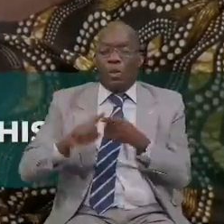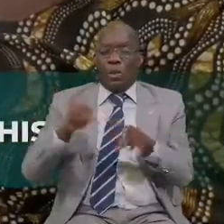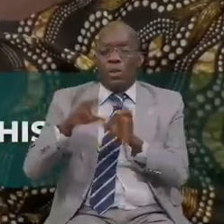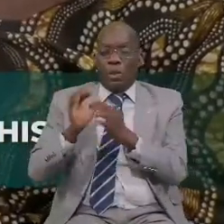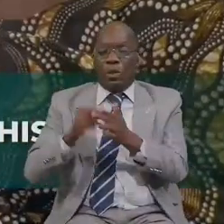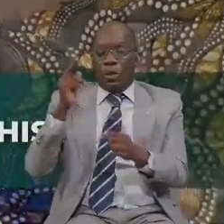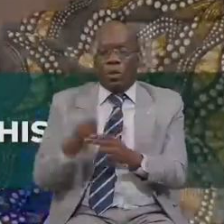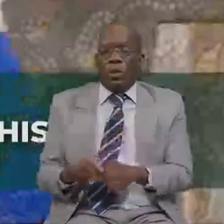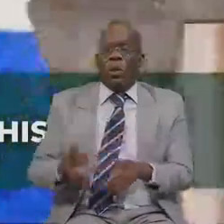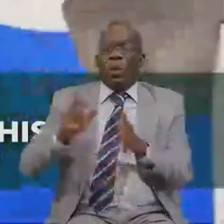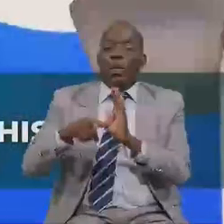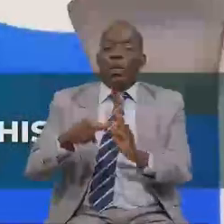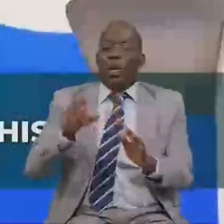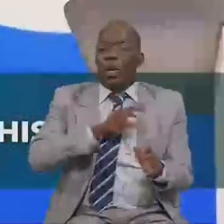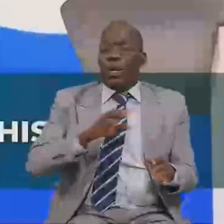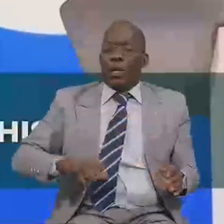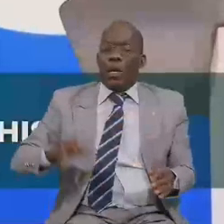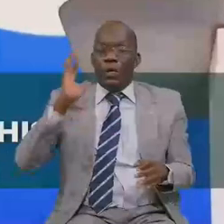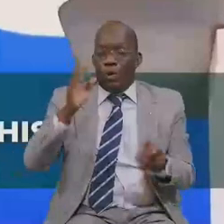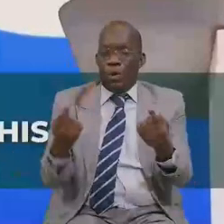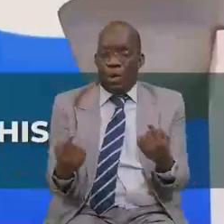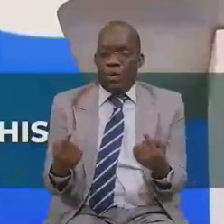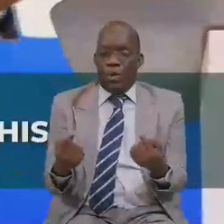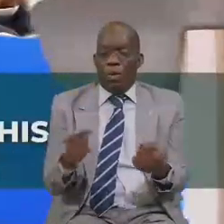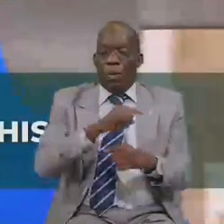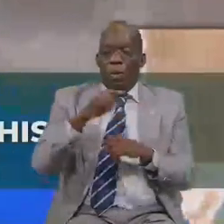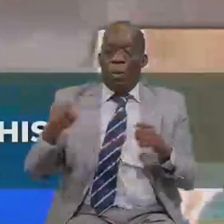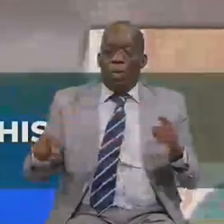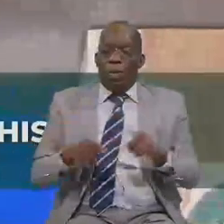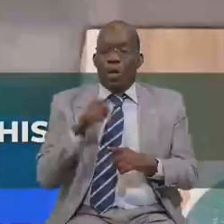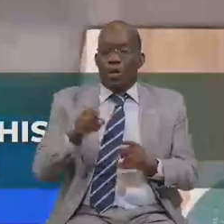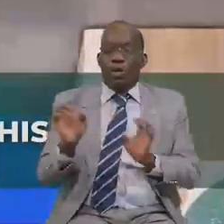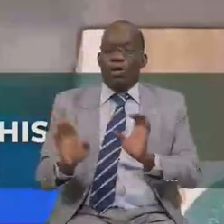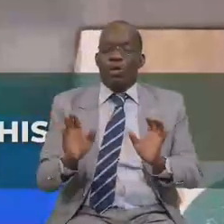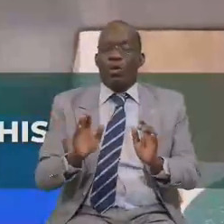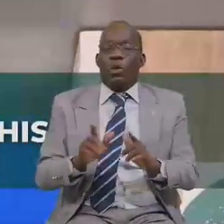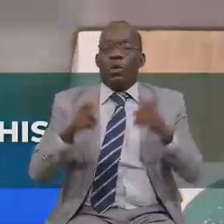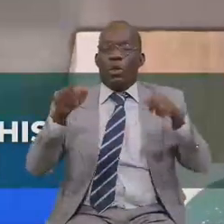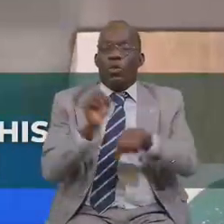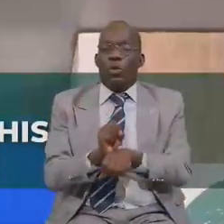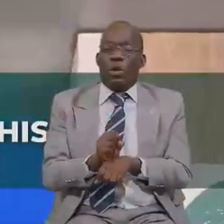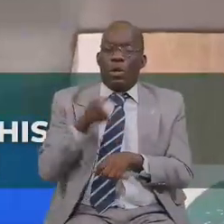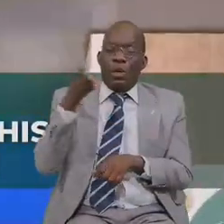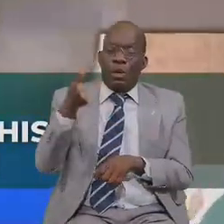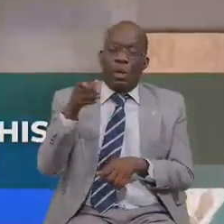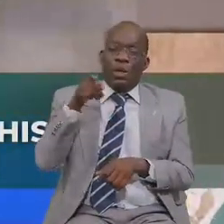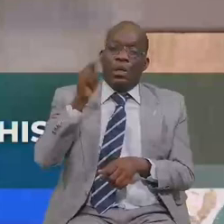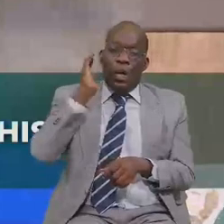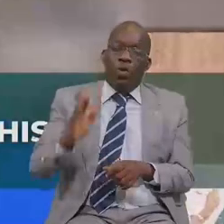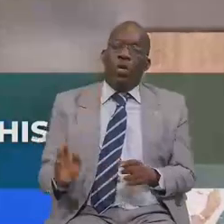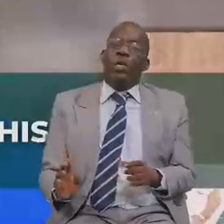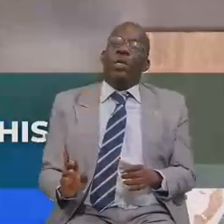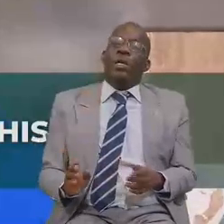reviendra. Et pendant que tu fais des exploits ici, il va t'amener à